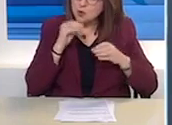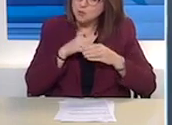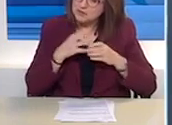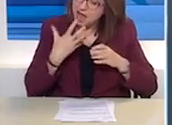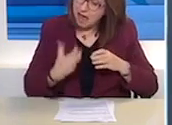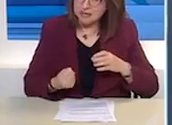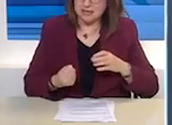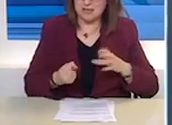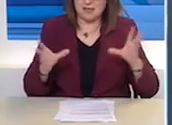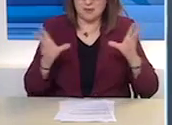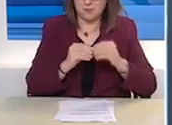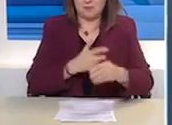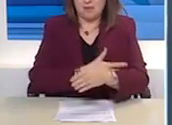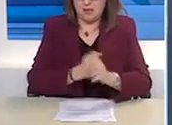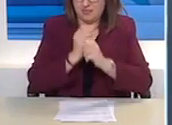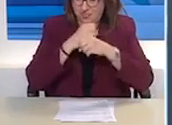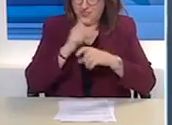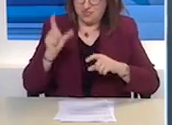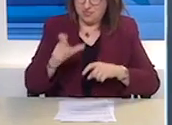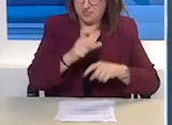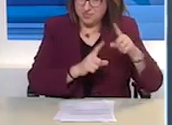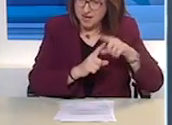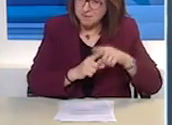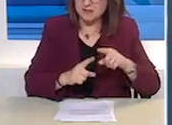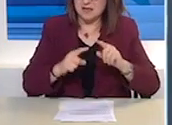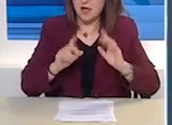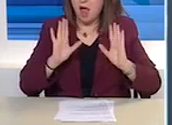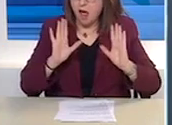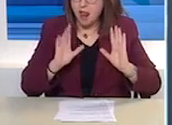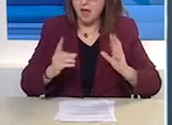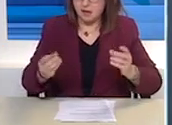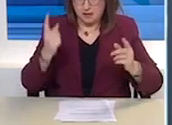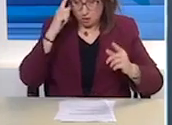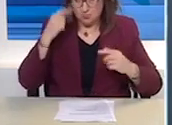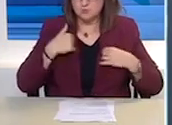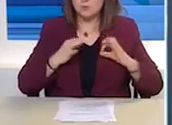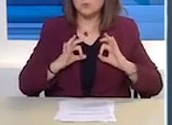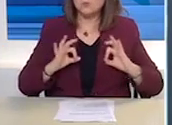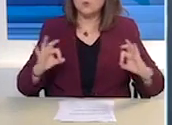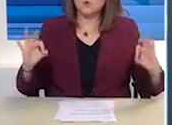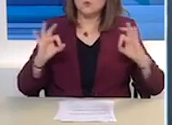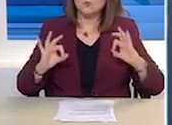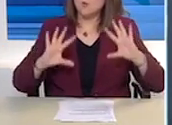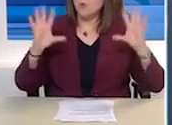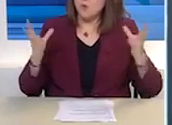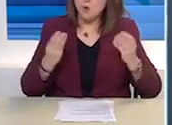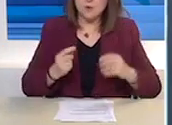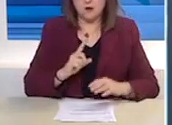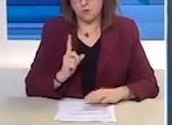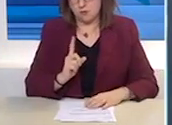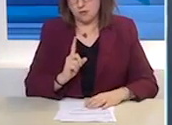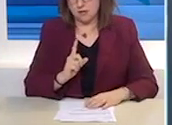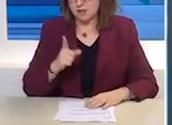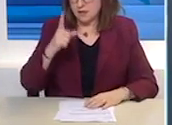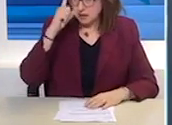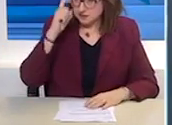μας οδηγήσουν σε εφησυχασμό. Πρέπει να μας επιβεβαιώσουν μέσα μας την αίσθηση ότι αυτό που κάνουμε δουλεύει,